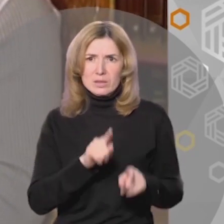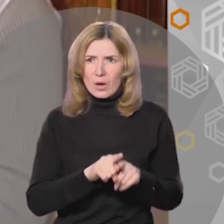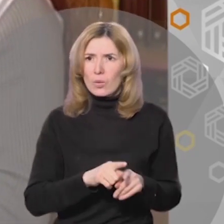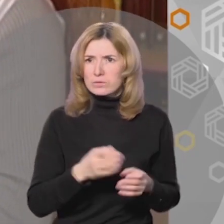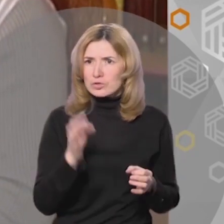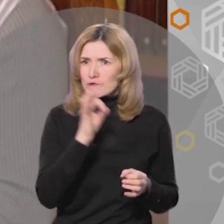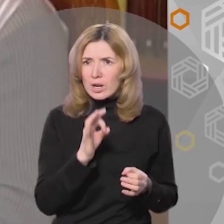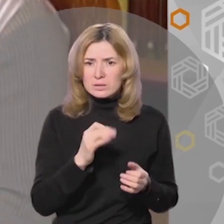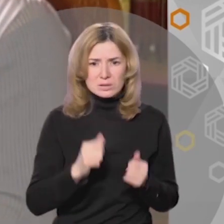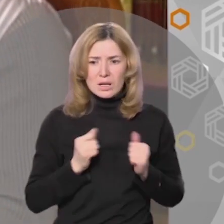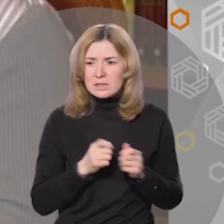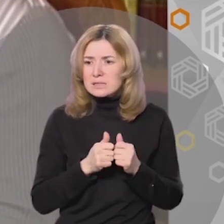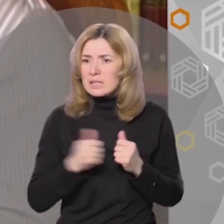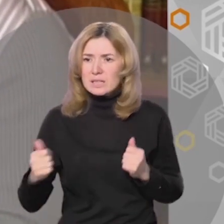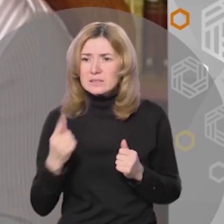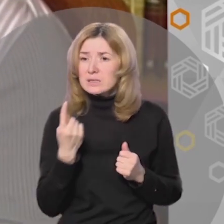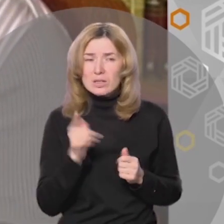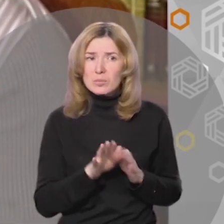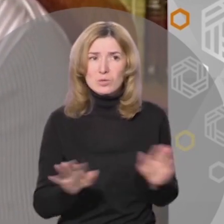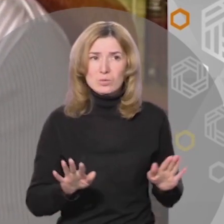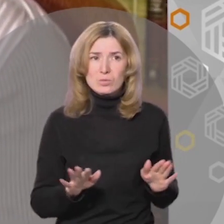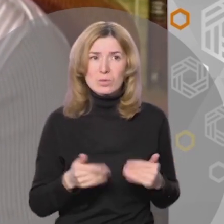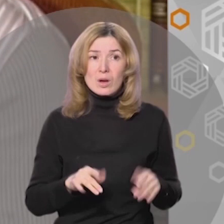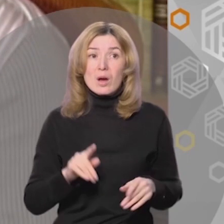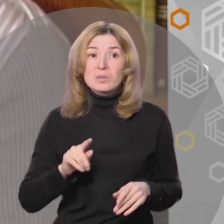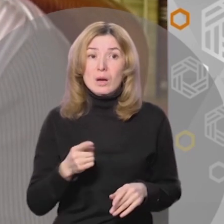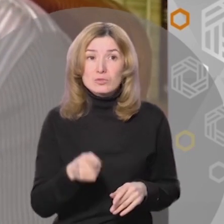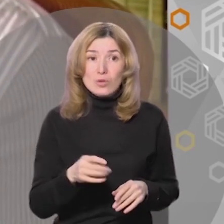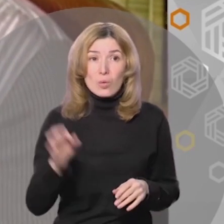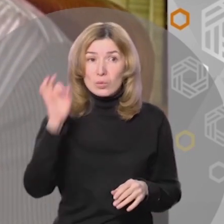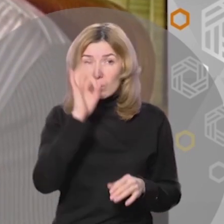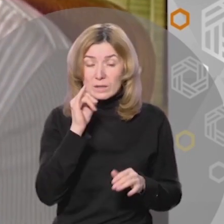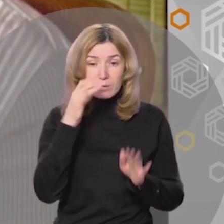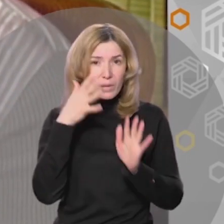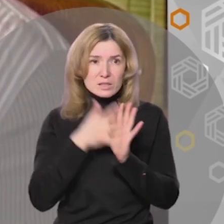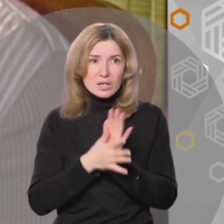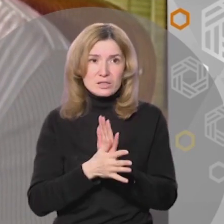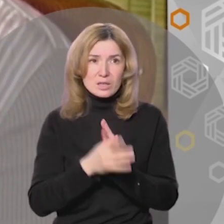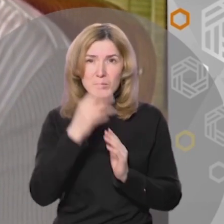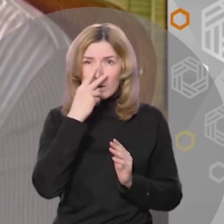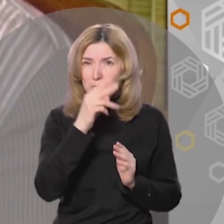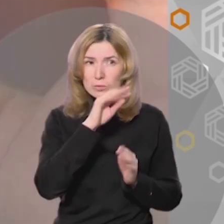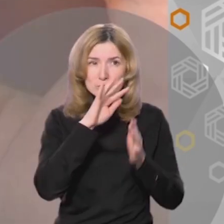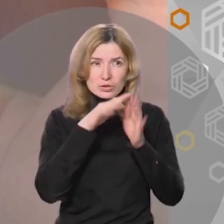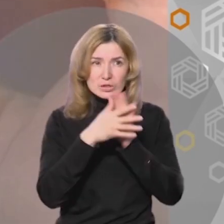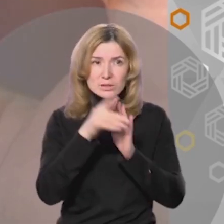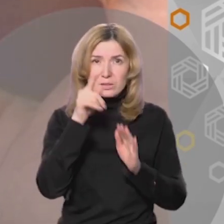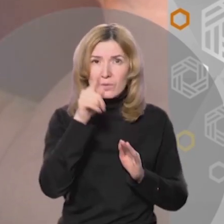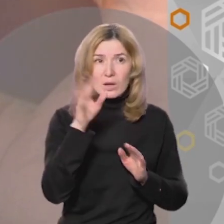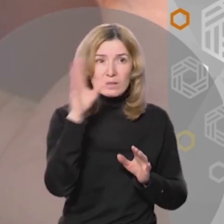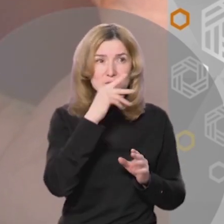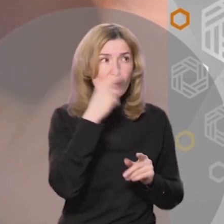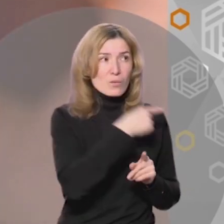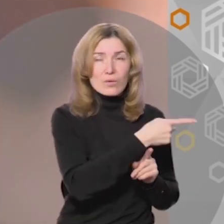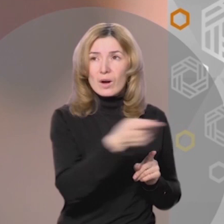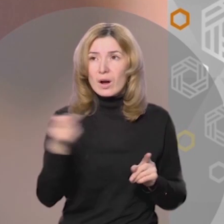шарика старался не расставаться с ним ни на минутку. Почему? Да потому что он круглый и прозрачный. Посмотришь через него, и